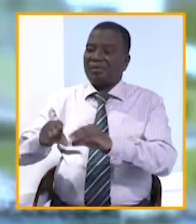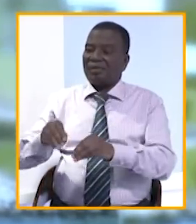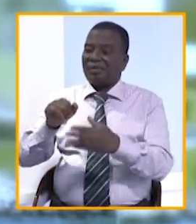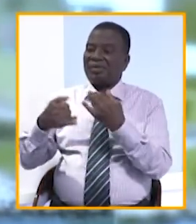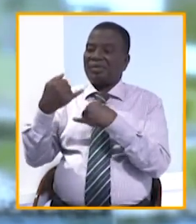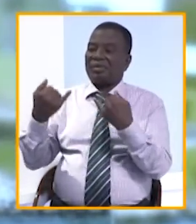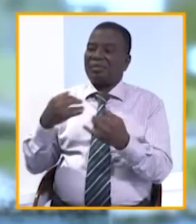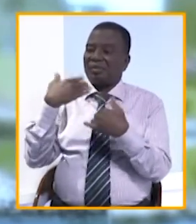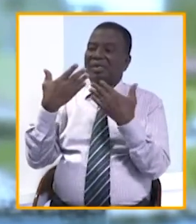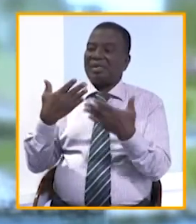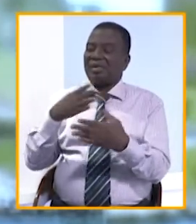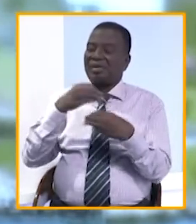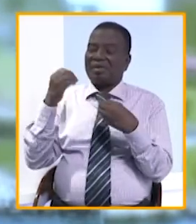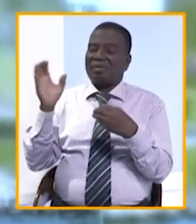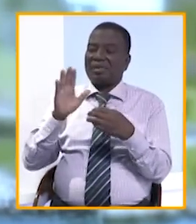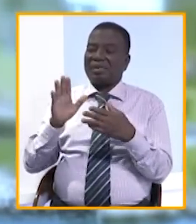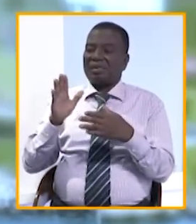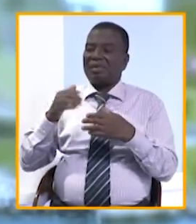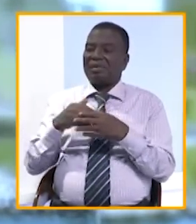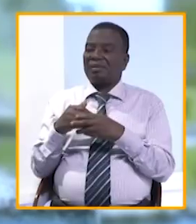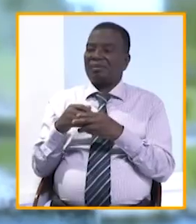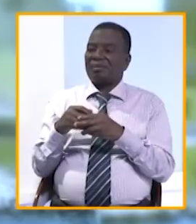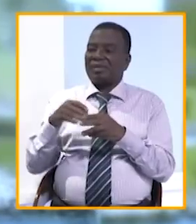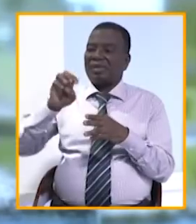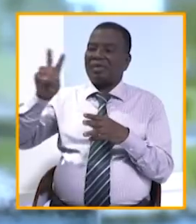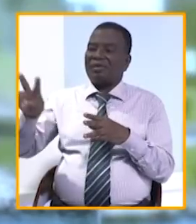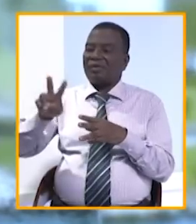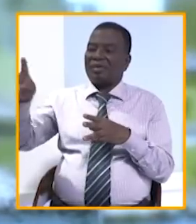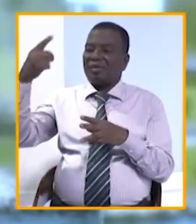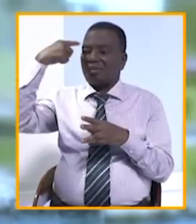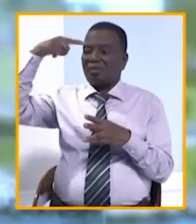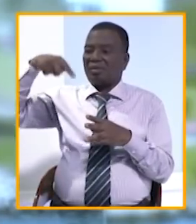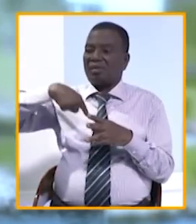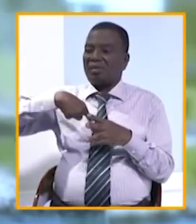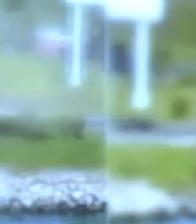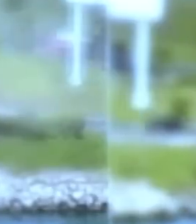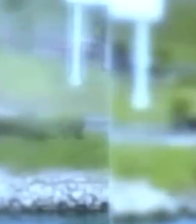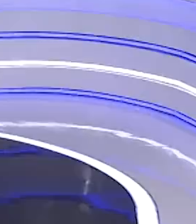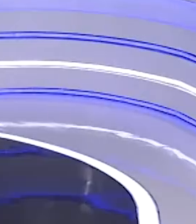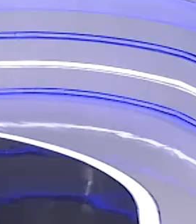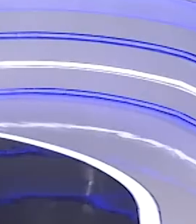Merci de nous avoir suivis. Agréable début d'après-midi. Dieu garde la Côte d'Ivoire.